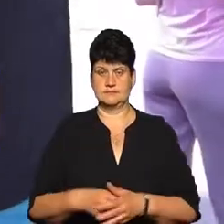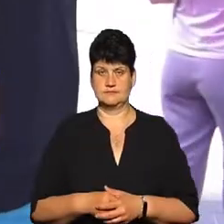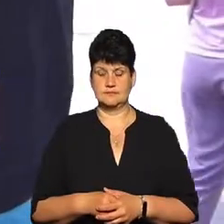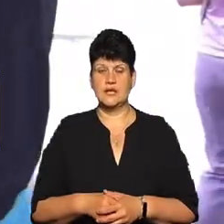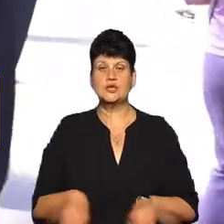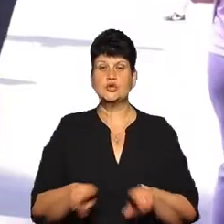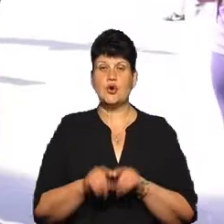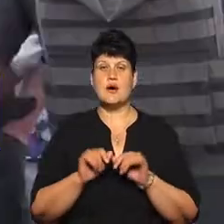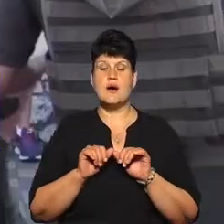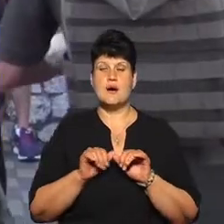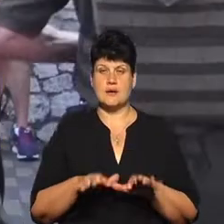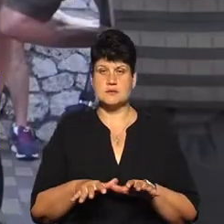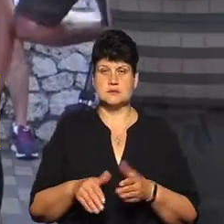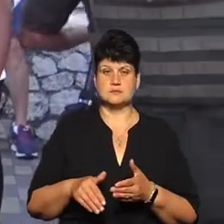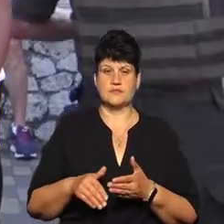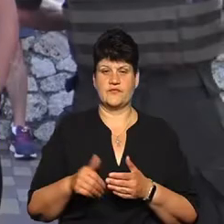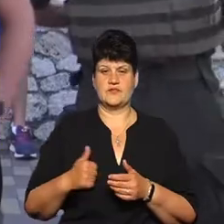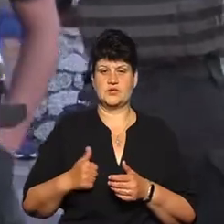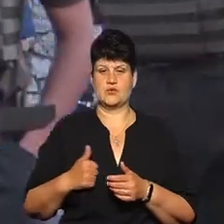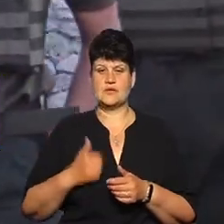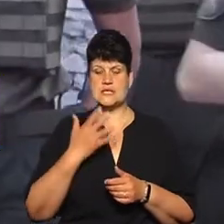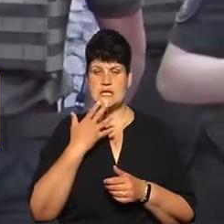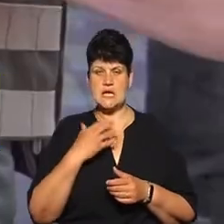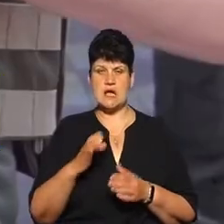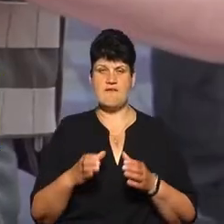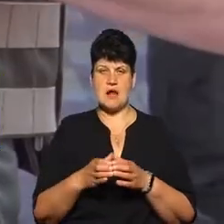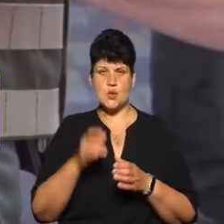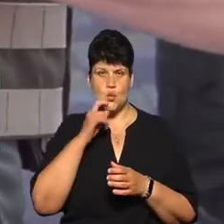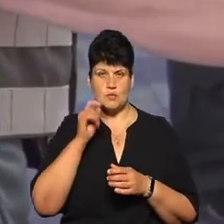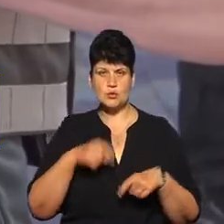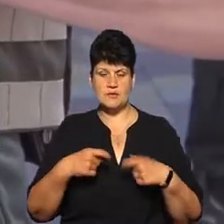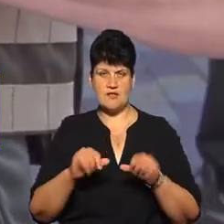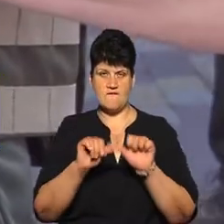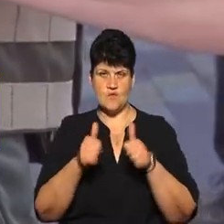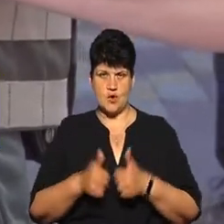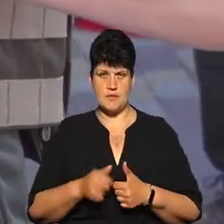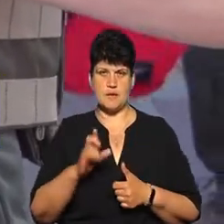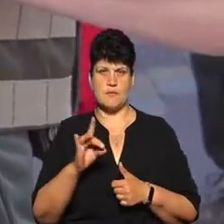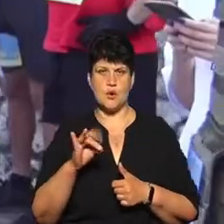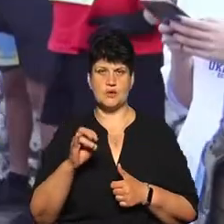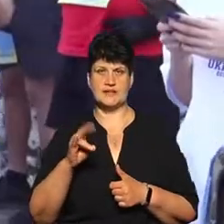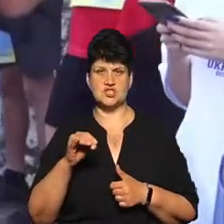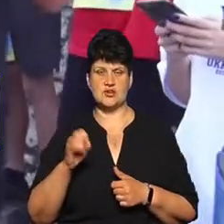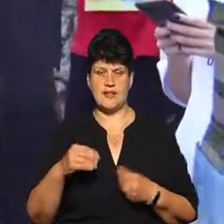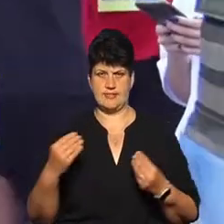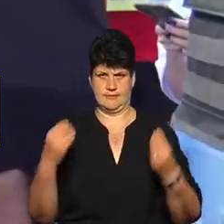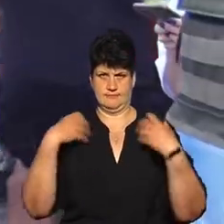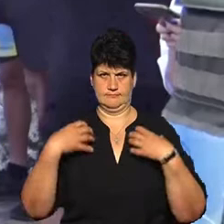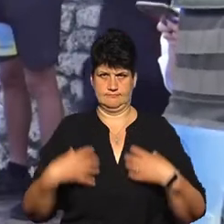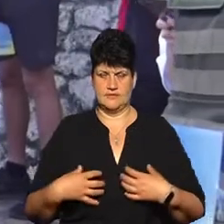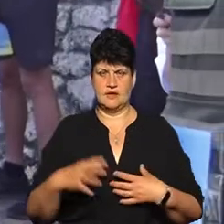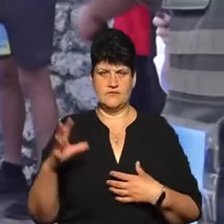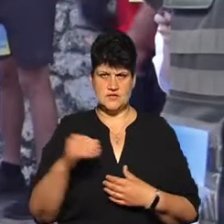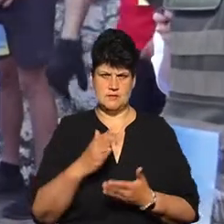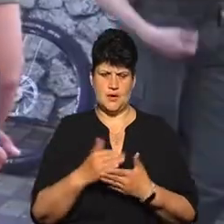акції долучилися військові Національної гвардії України. Вони бігтимуть у формі та бронежилетах. Нацгвардієць Віктор каже, усі бійці мають